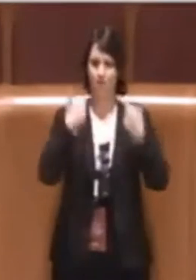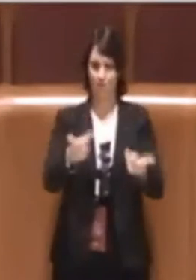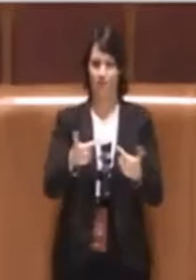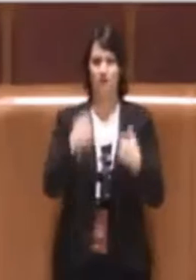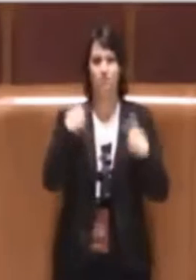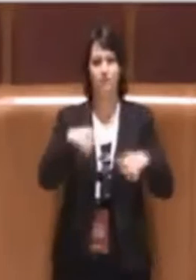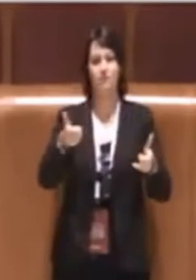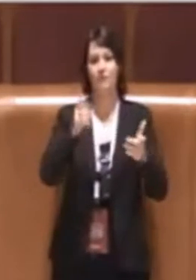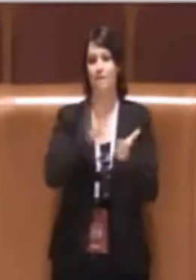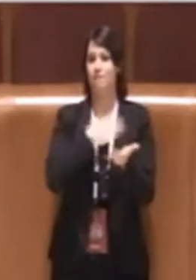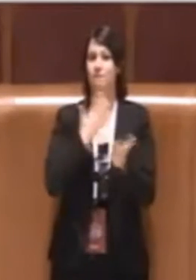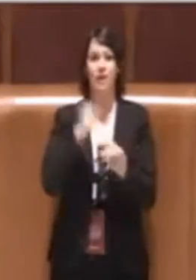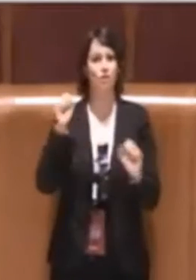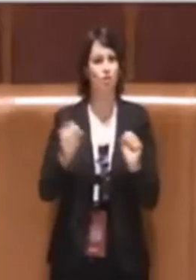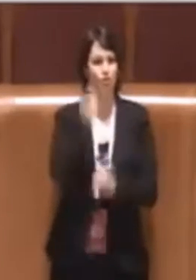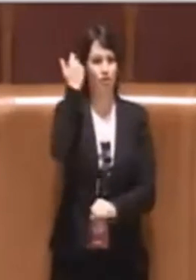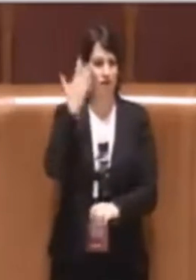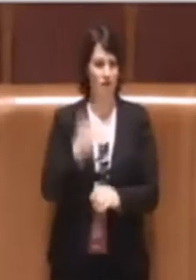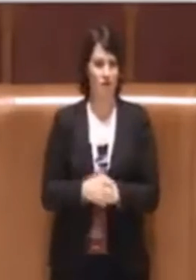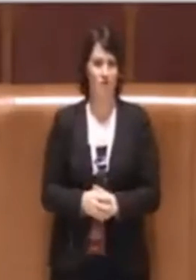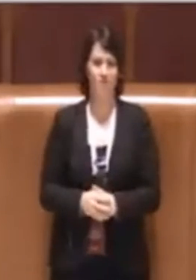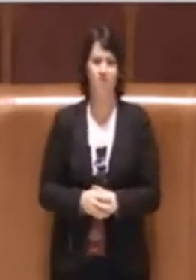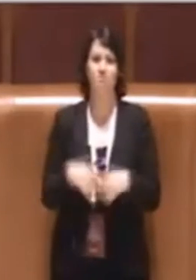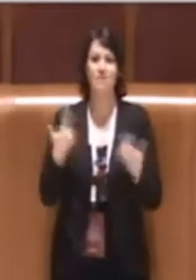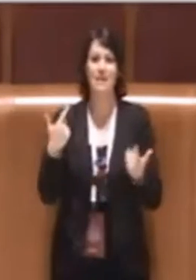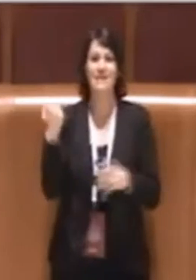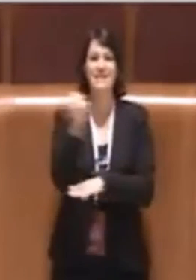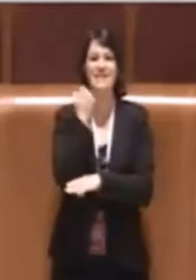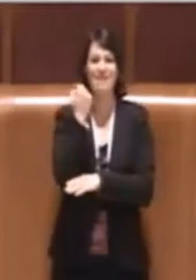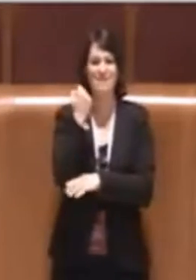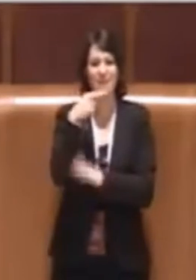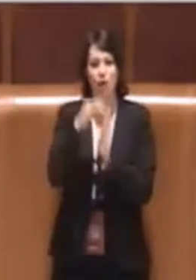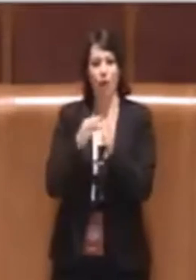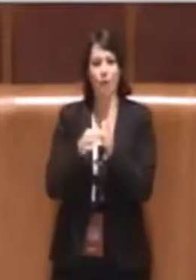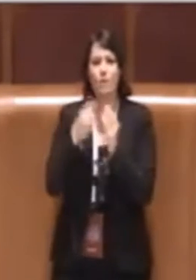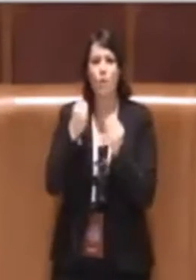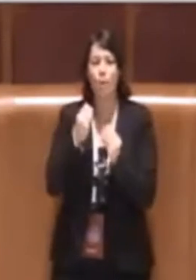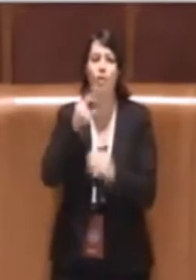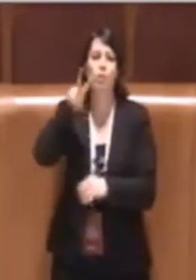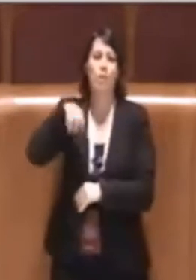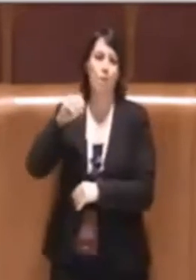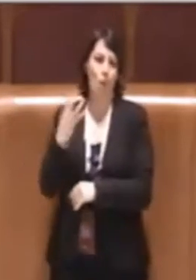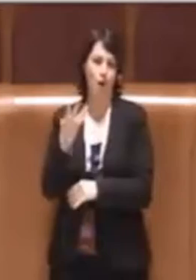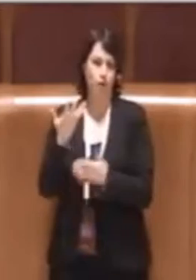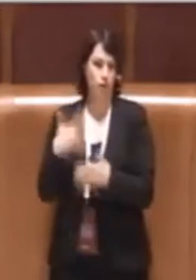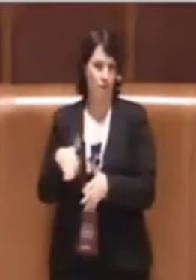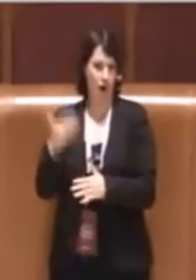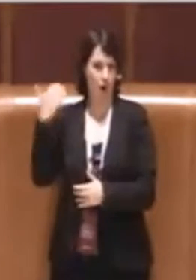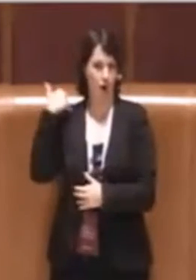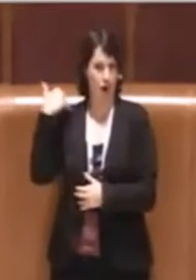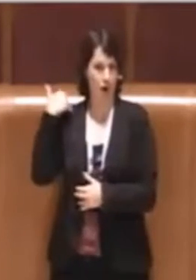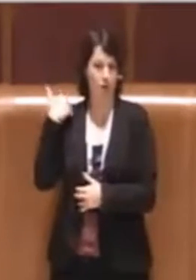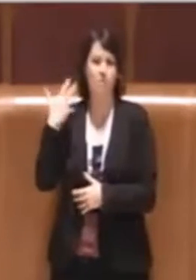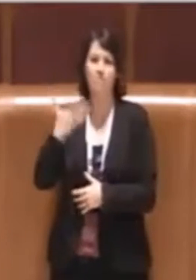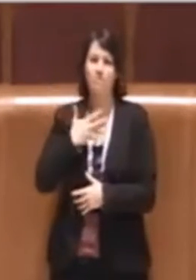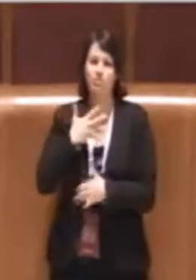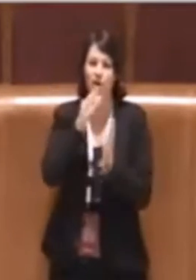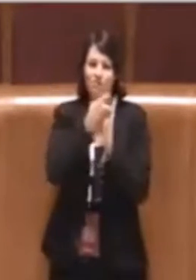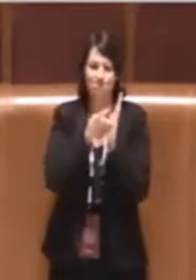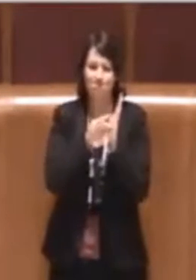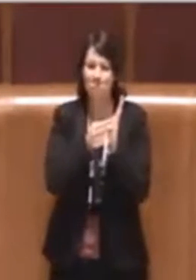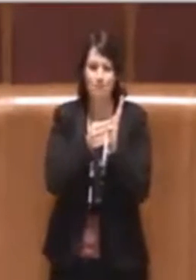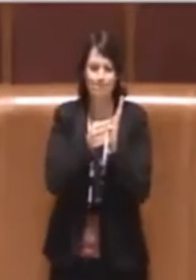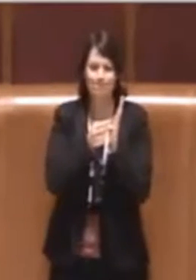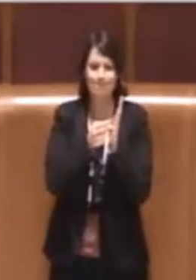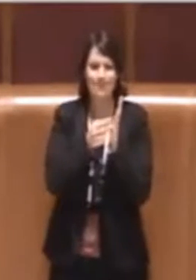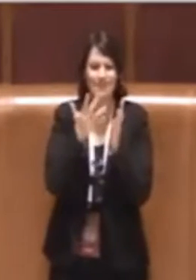La delibera che infatti regolamentava il servizio risale al 2004 e presentava delle nebulosità